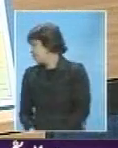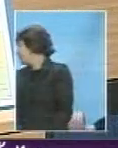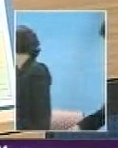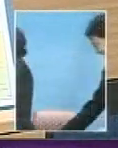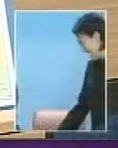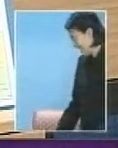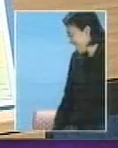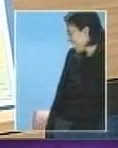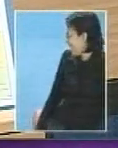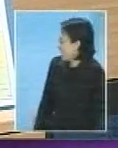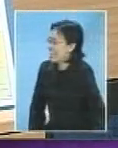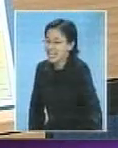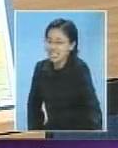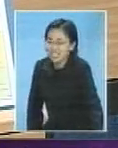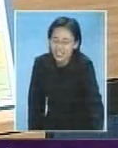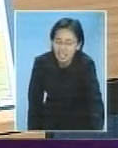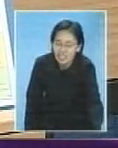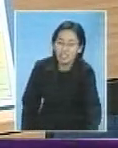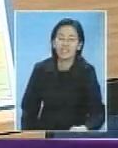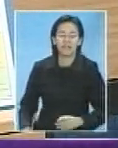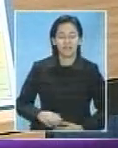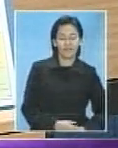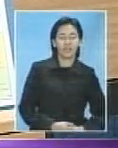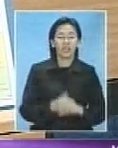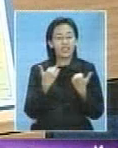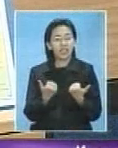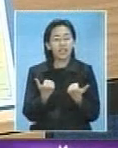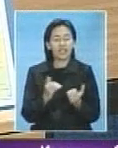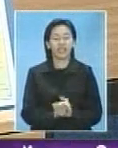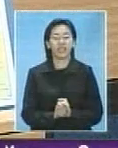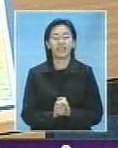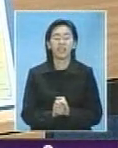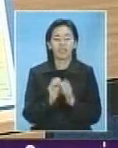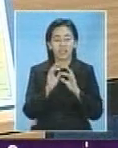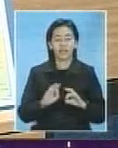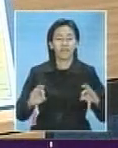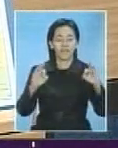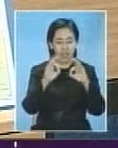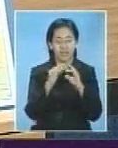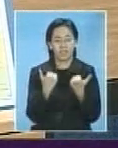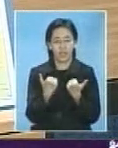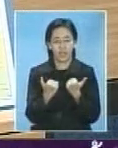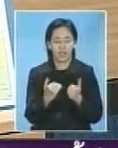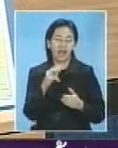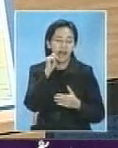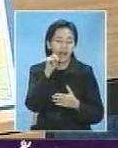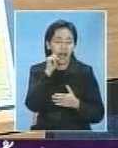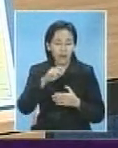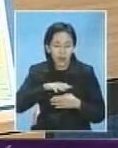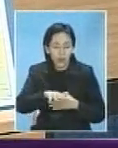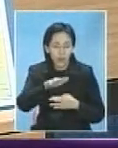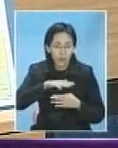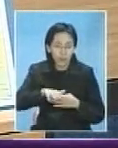าลให้มีการดำเนินการในส่วนนี้และได้สืบทราบมาว่ากลไกสำคัญประการหนึ่งที่ใช้ในการควบคุม